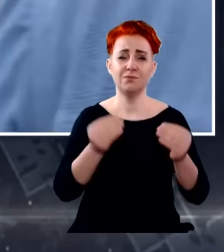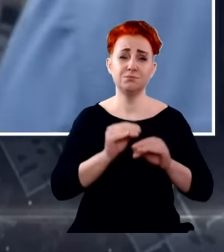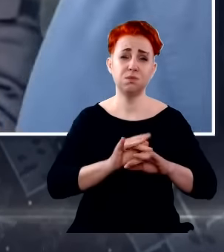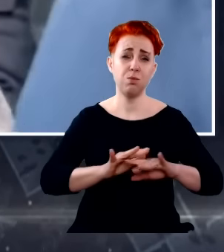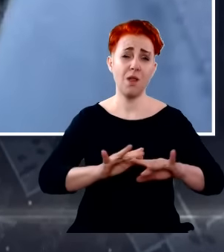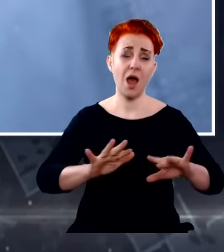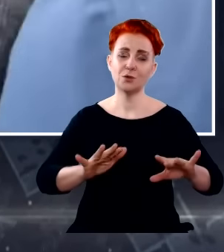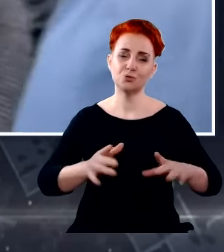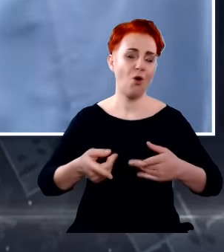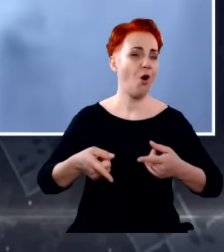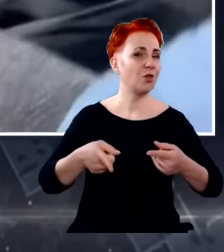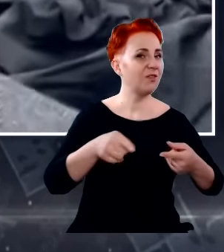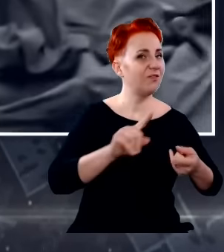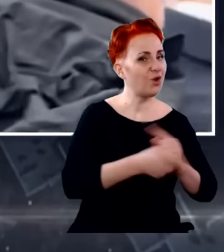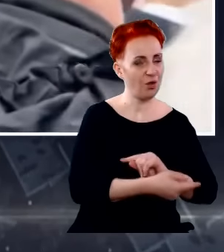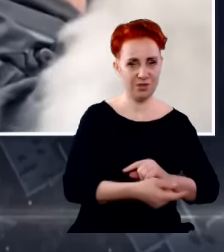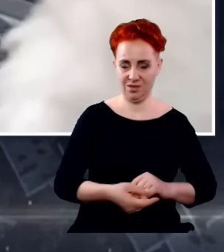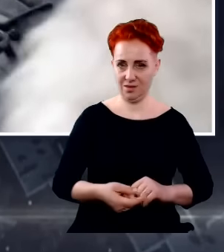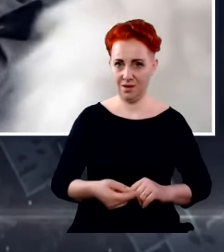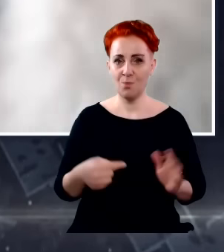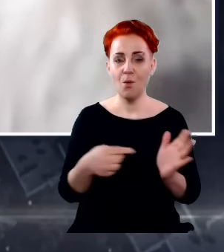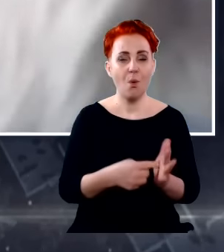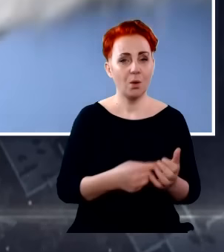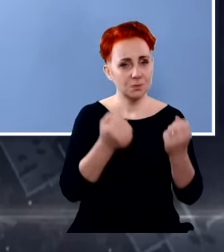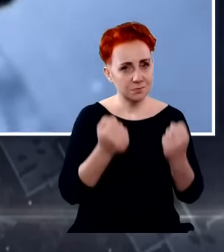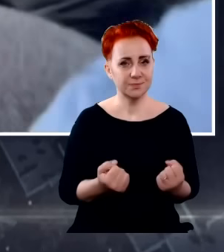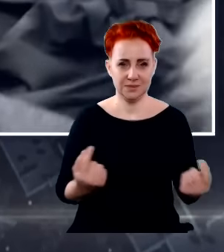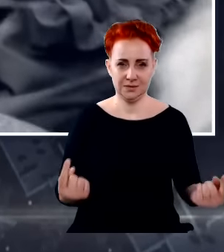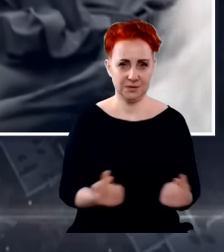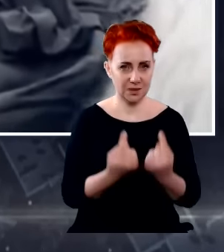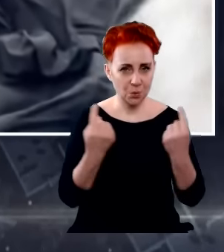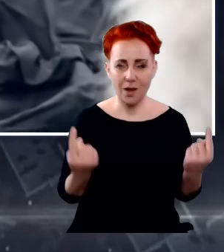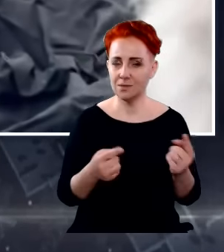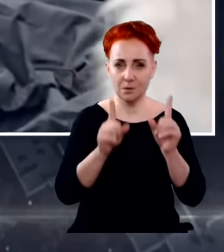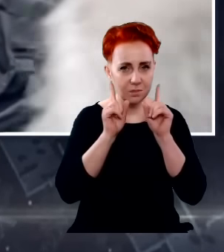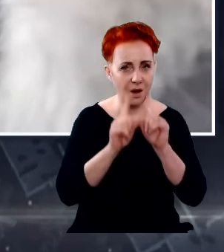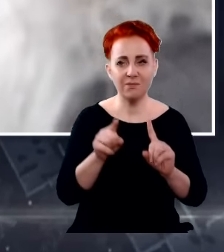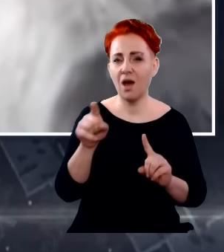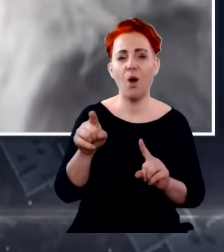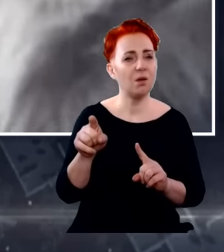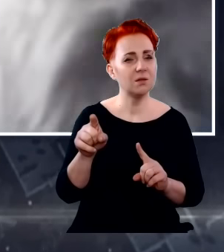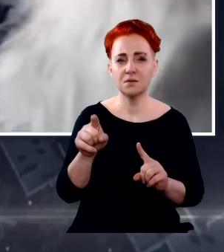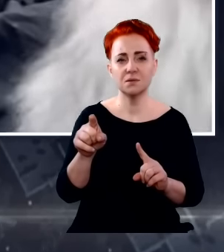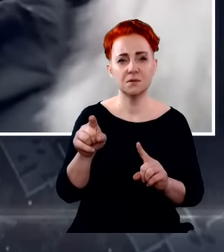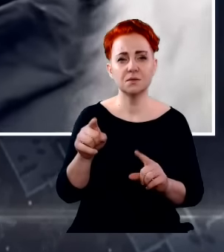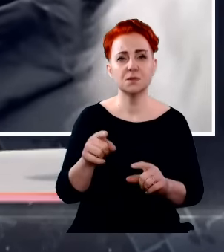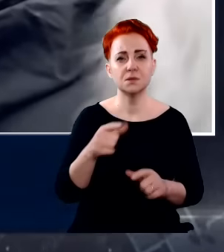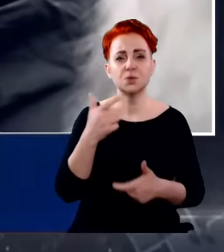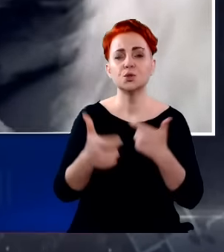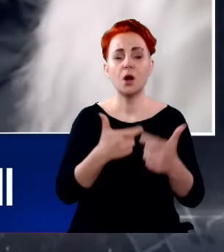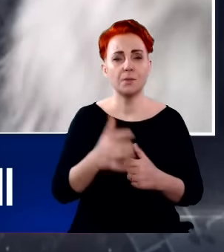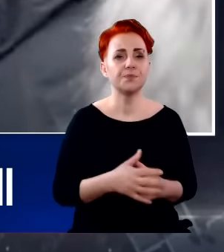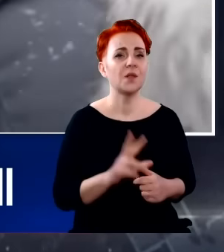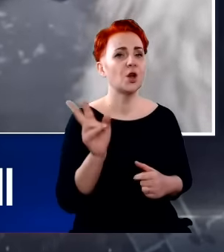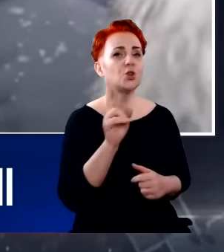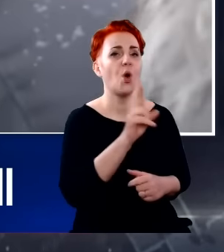wręcz odwrotnie, dlatego że tutaj mamy do czynienia z trudnymi sytuacjami, do których on sam zresztą doprowadził. Kto jest w takim razie reżyserem tej